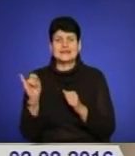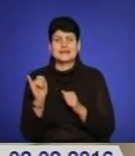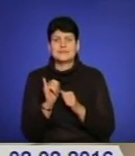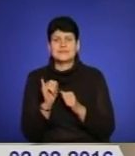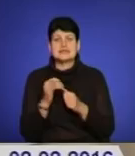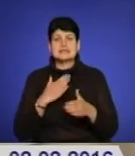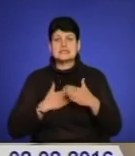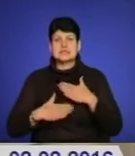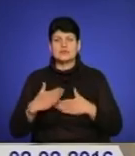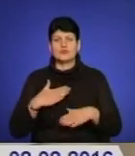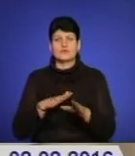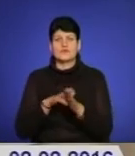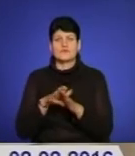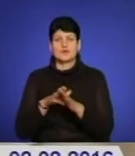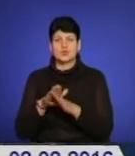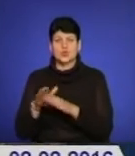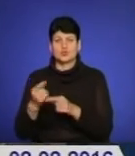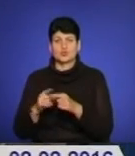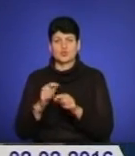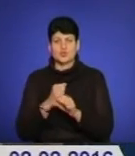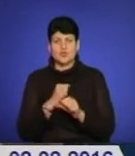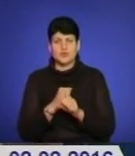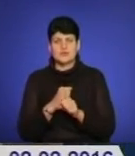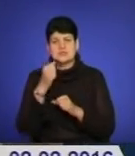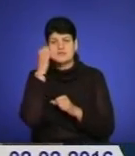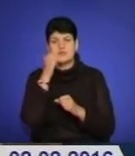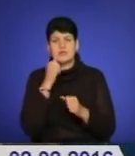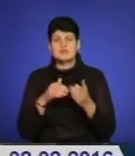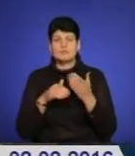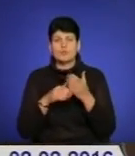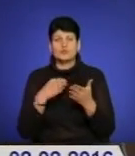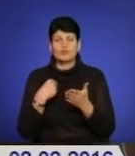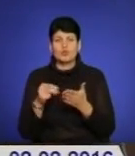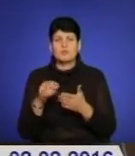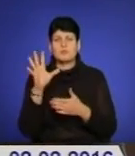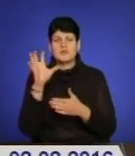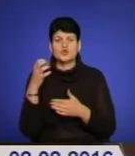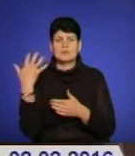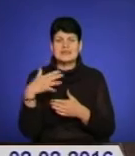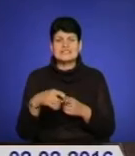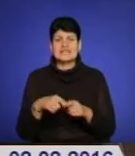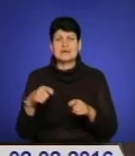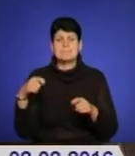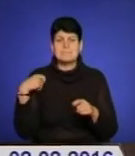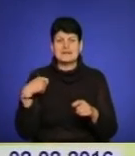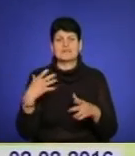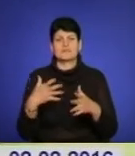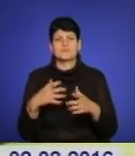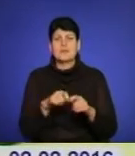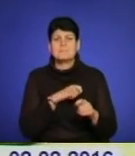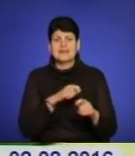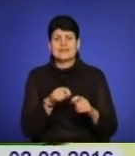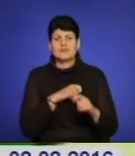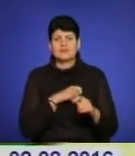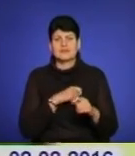з задоволенням виконують цю роботу. Завдяки спонсорам було закуплено 550 метрів тканини для пошиття маскувальних